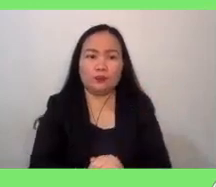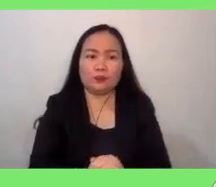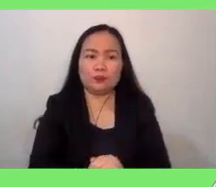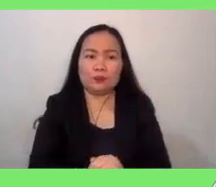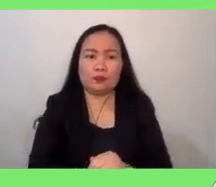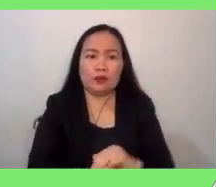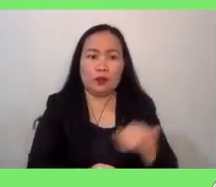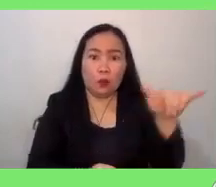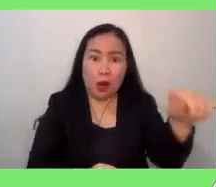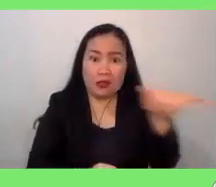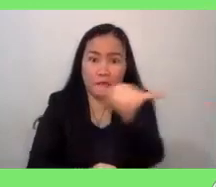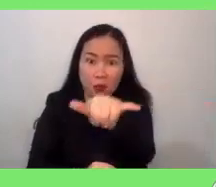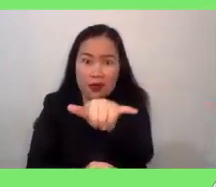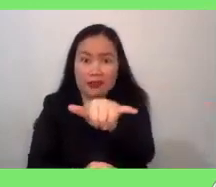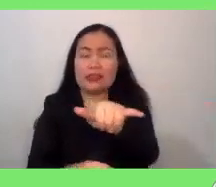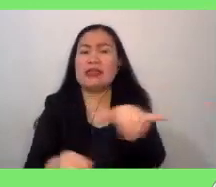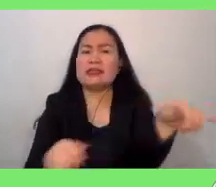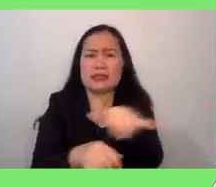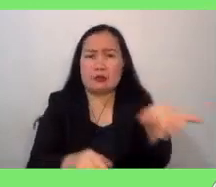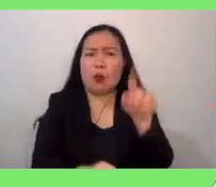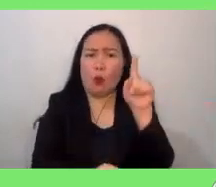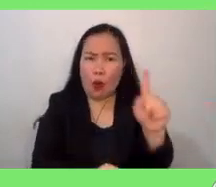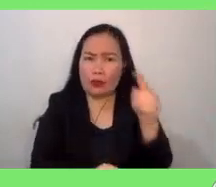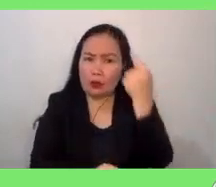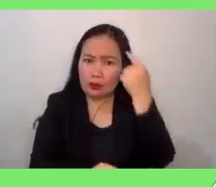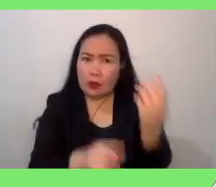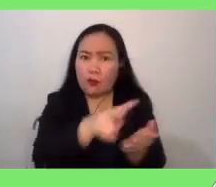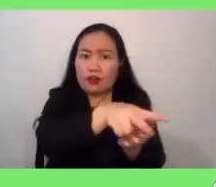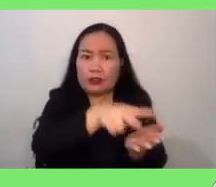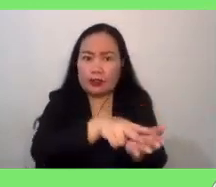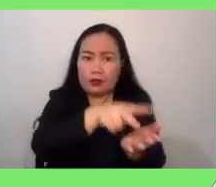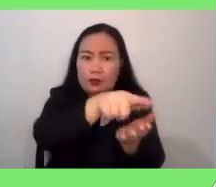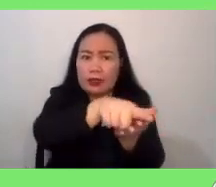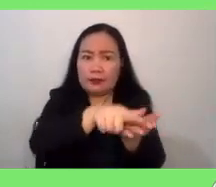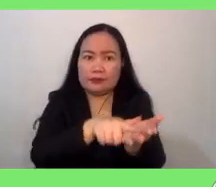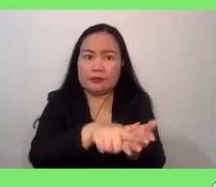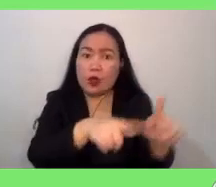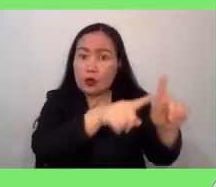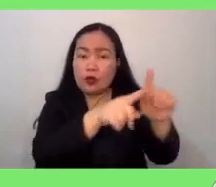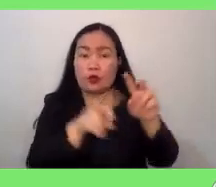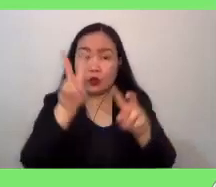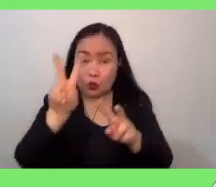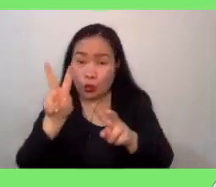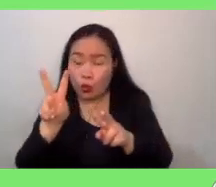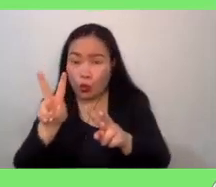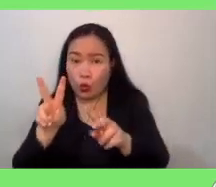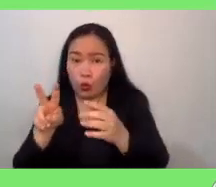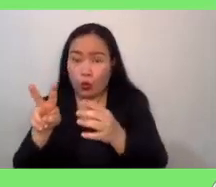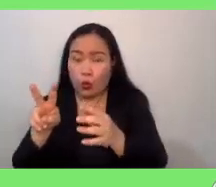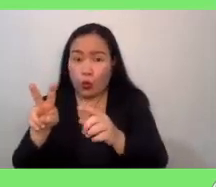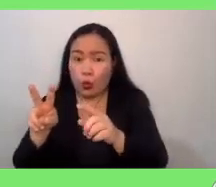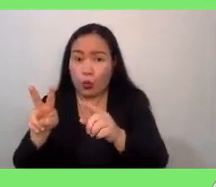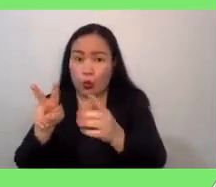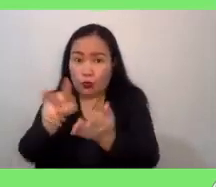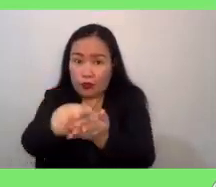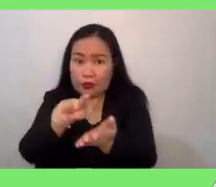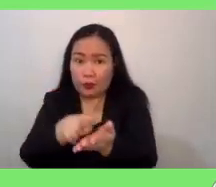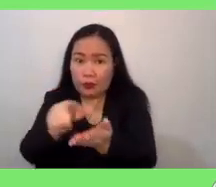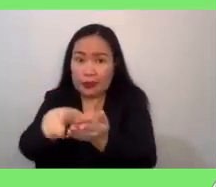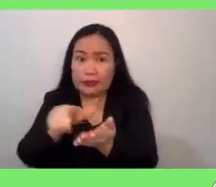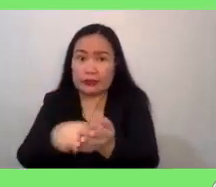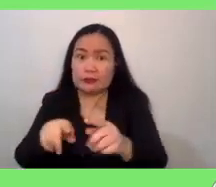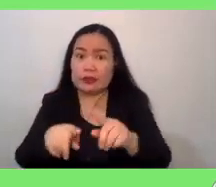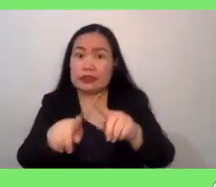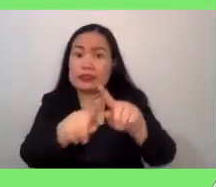iba iisipin, two variable siya. No. Pag sinabi nating two variables, magkaibang variable. Okay? Kasi dito,